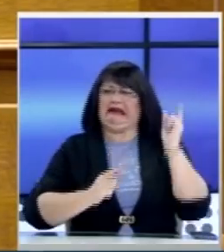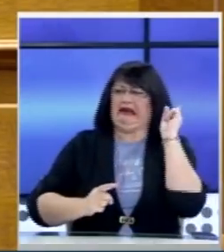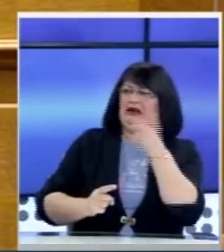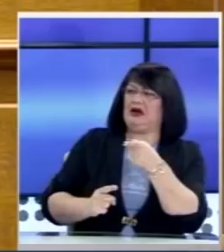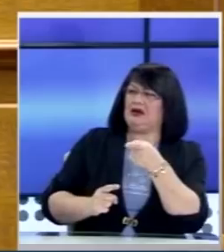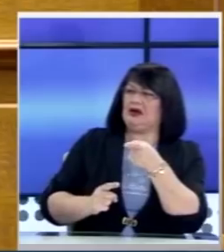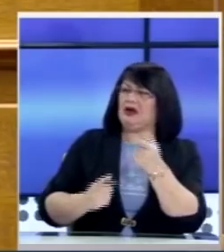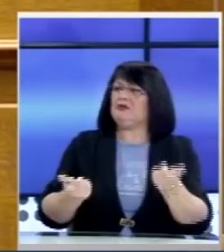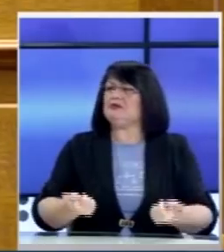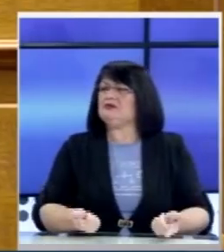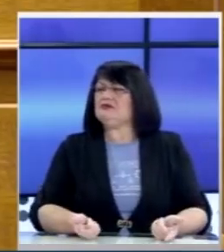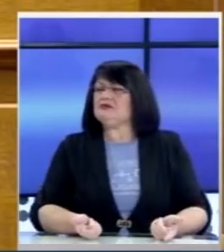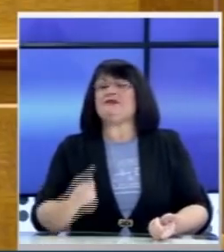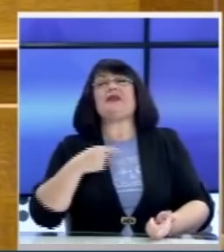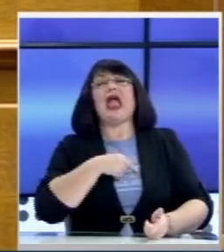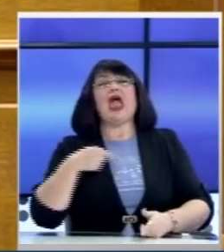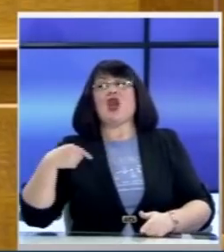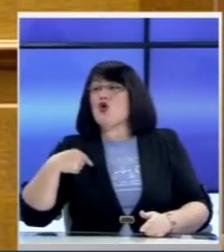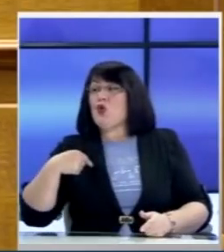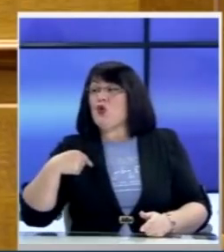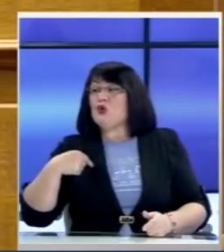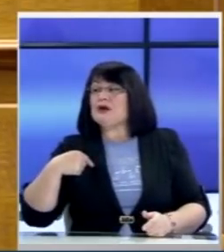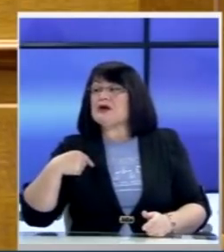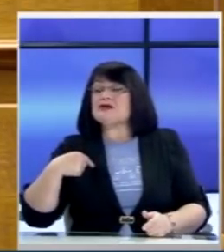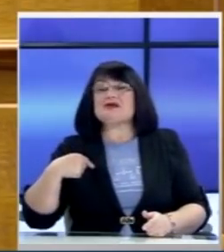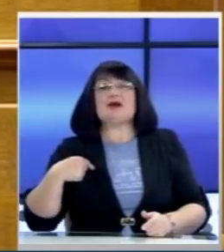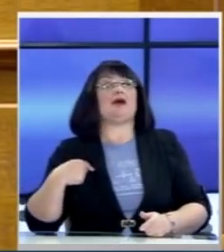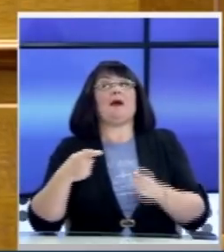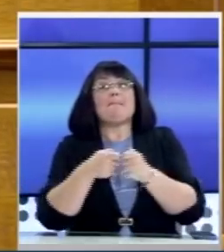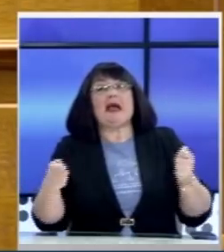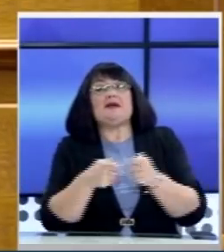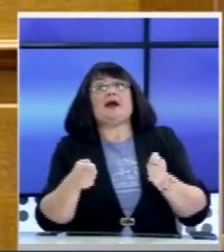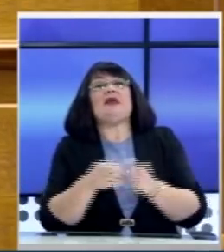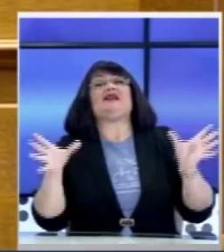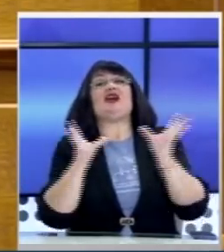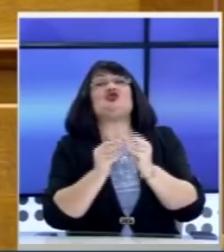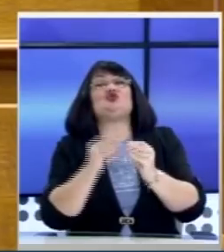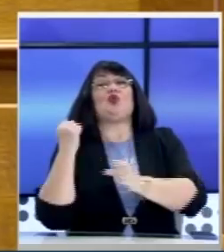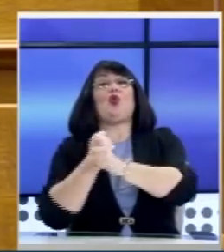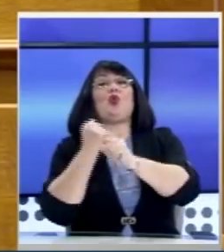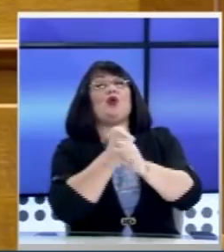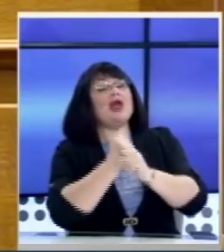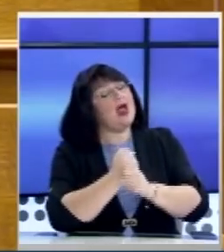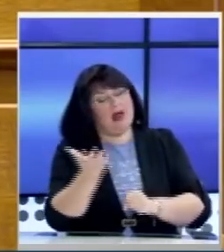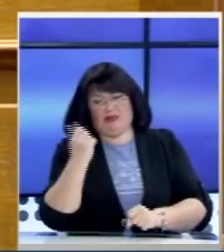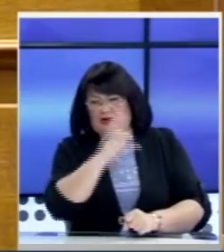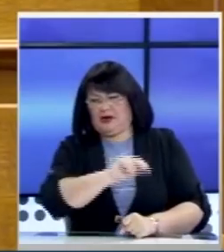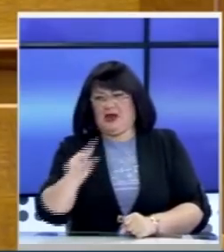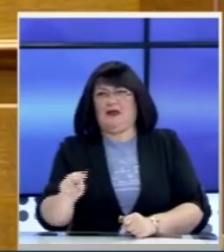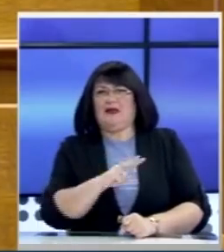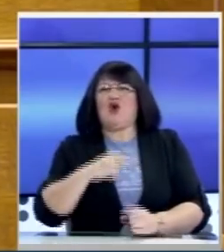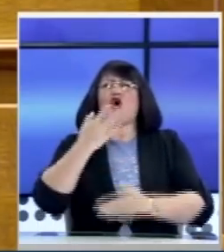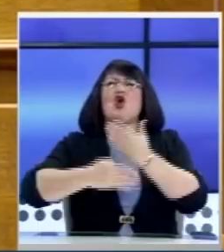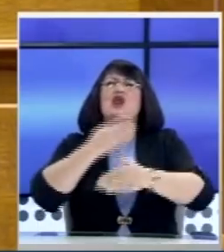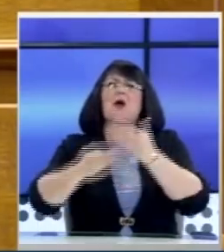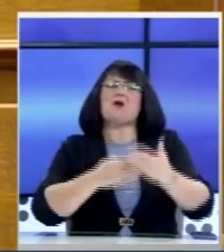επίσης τη μεγάλη εργοδοσία για την έλλειψη μέτρων στους χώρους δουλειάς. Χρόνια τώρα μας